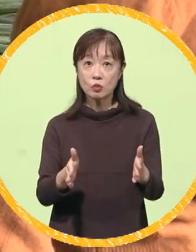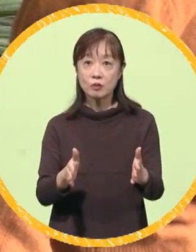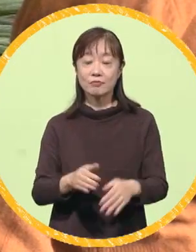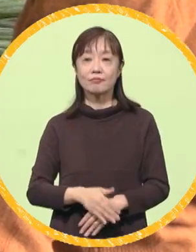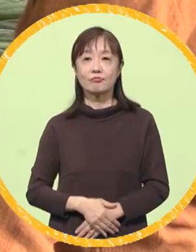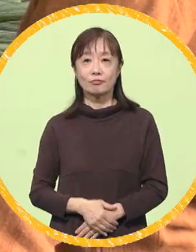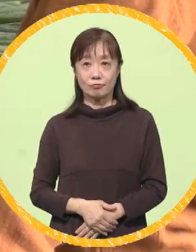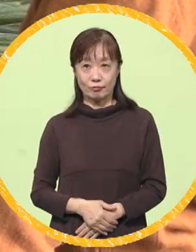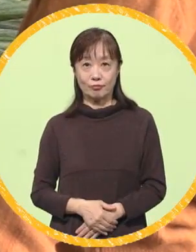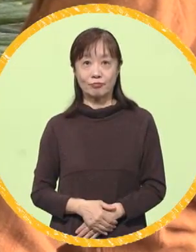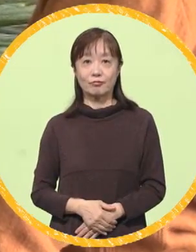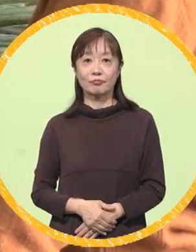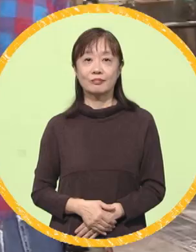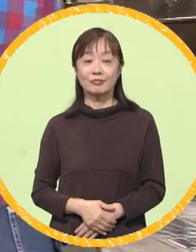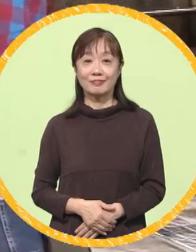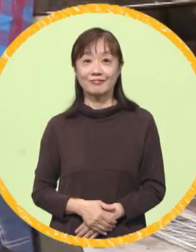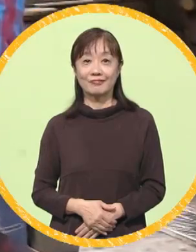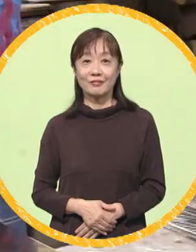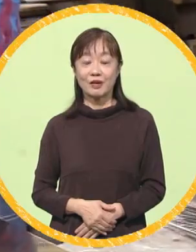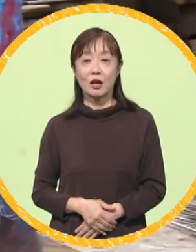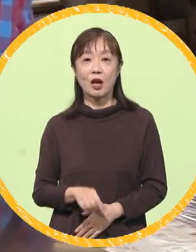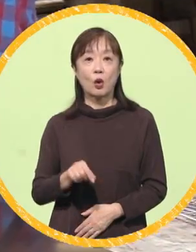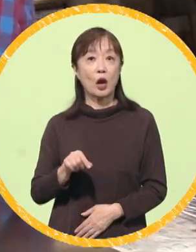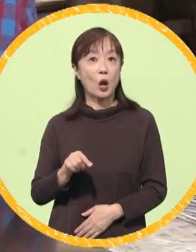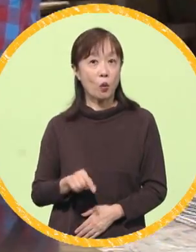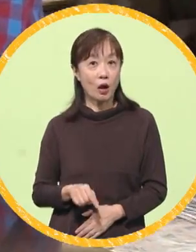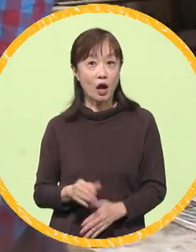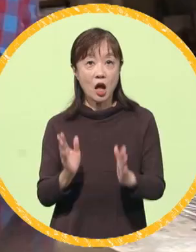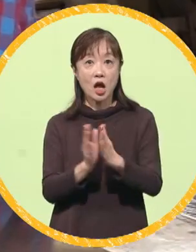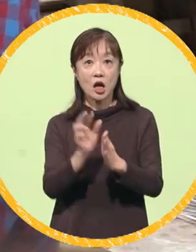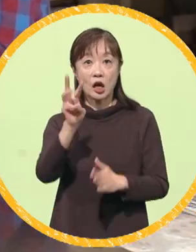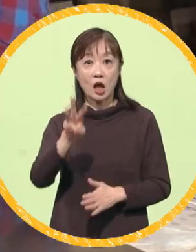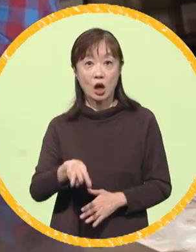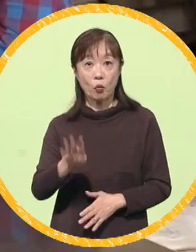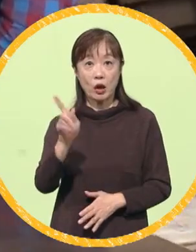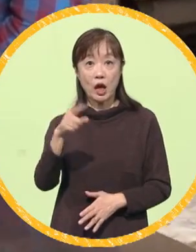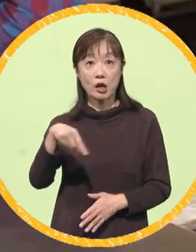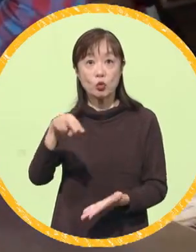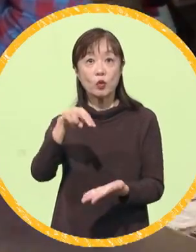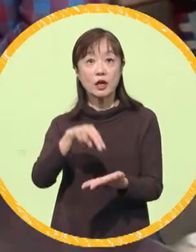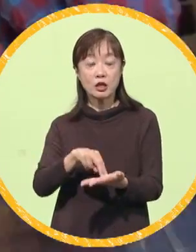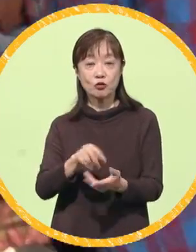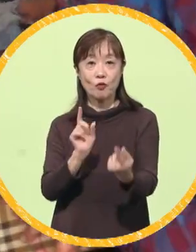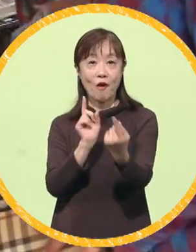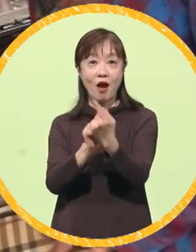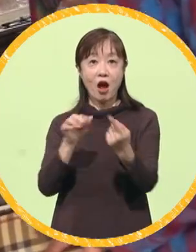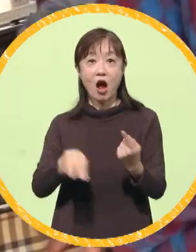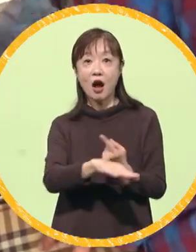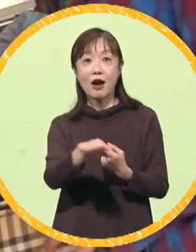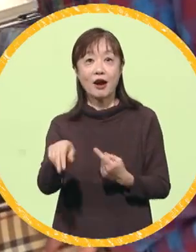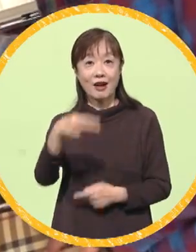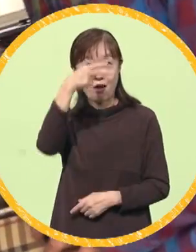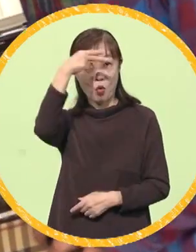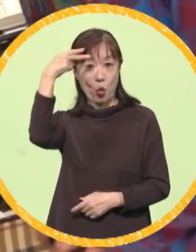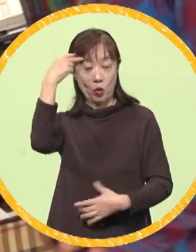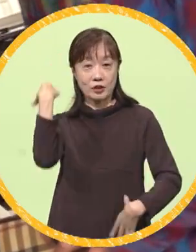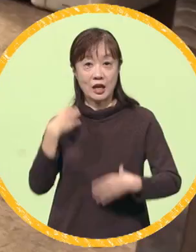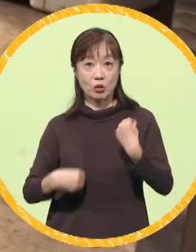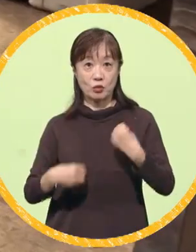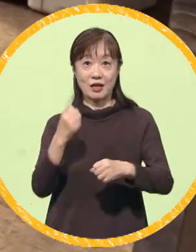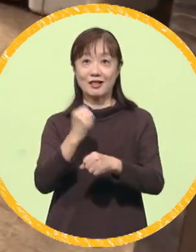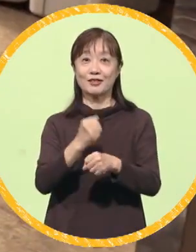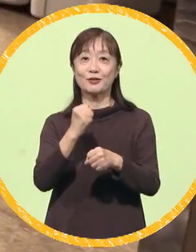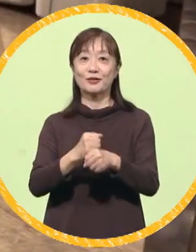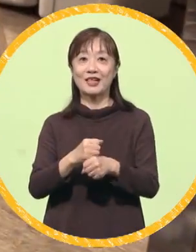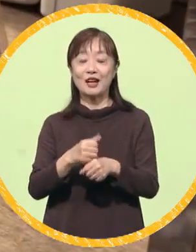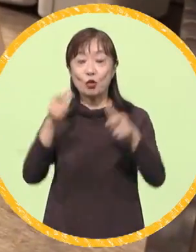うなんです、相原牛乳とは神奈川県立相原高校の生徒さんたちが生産している牛乳